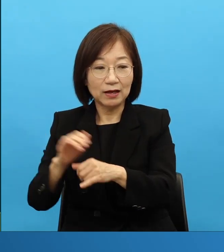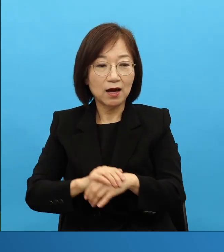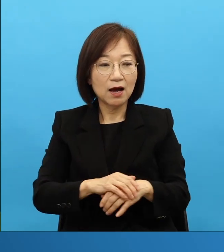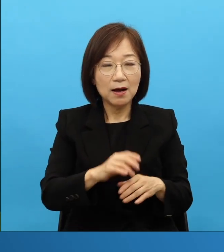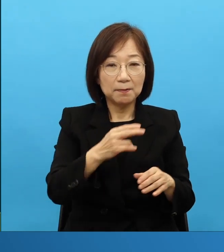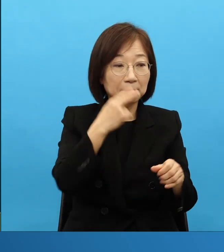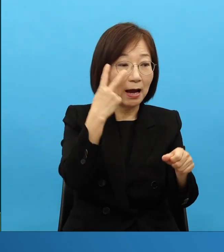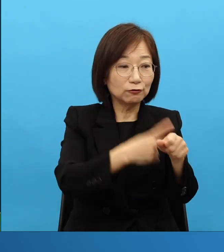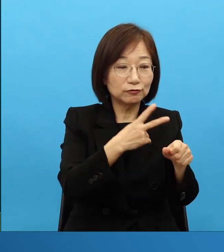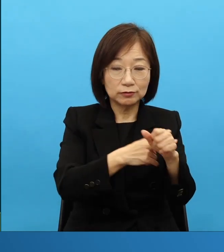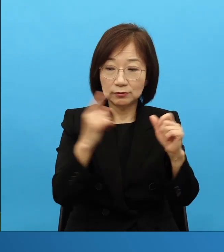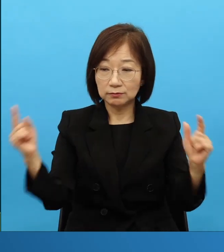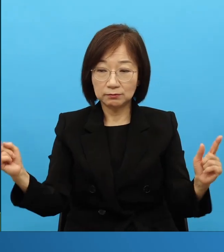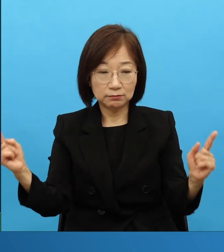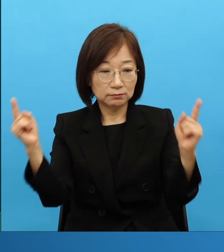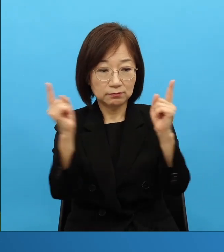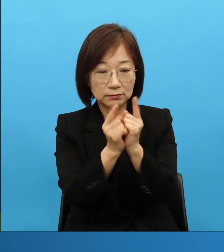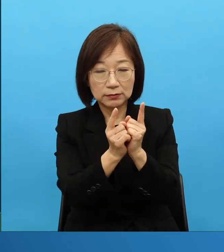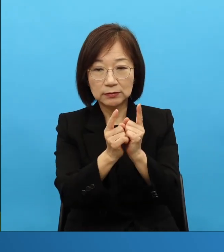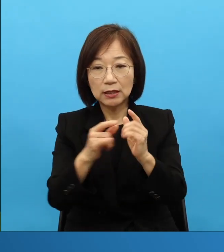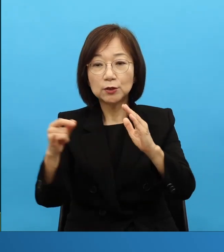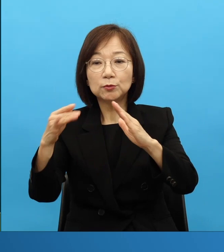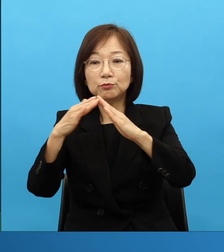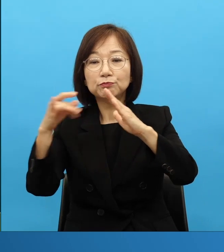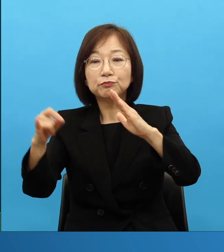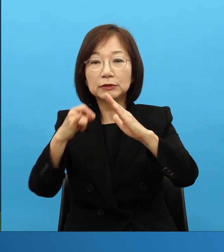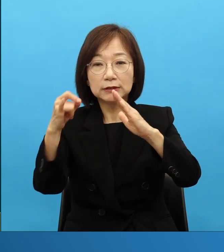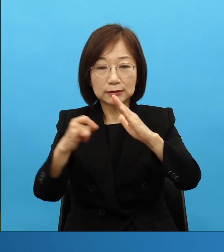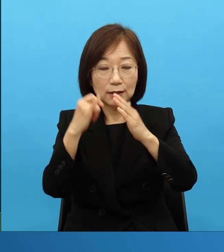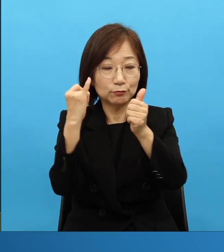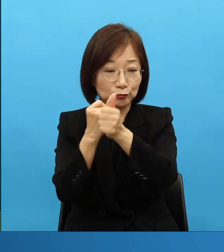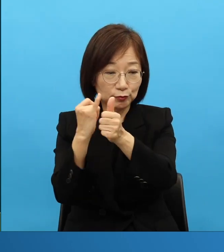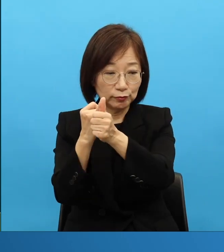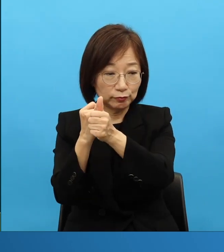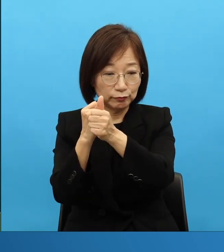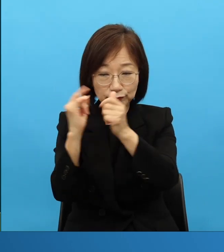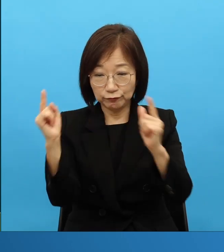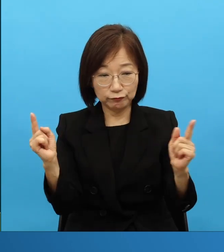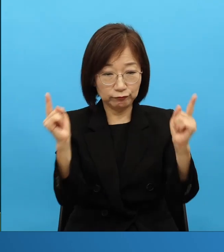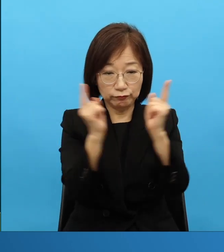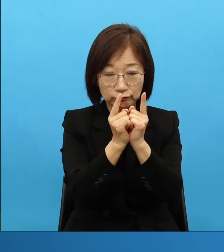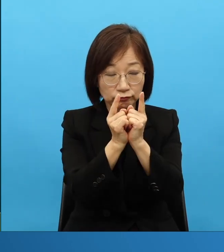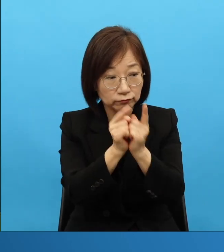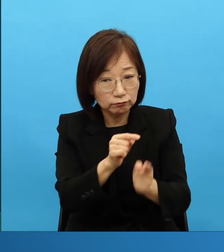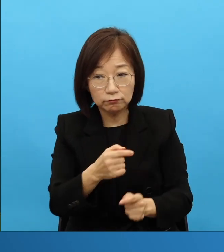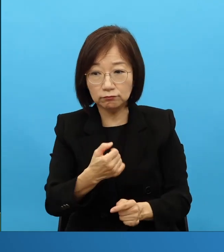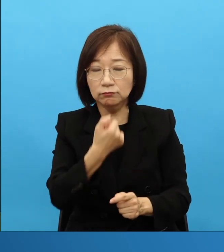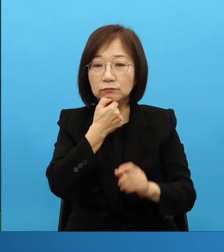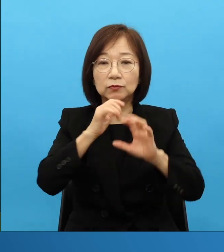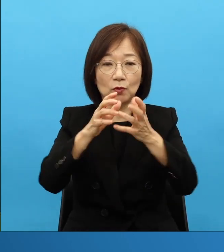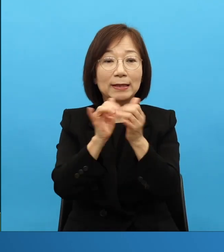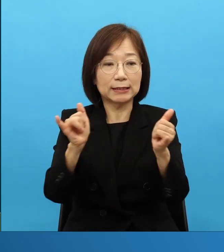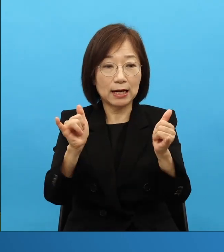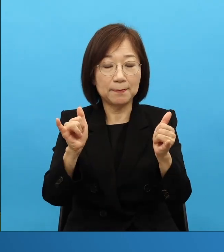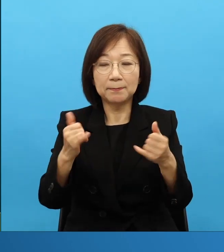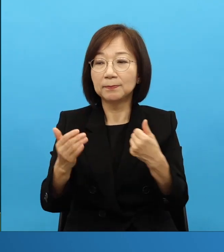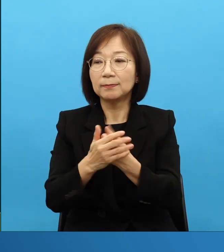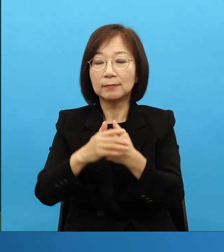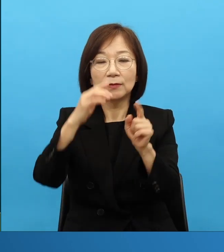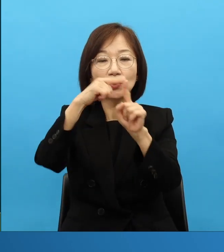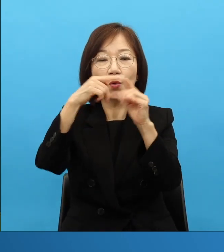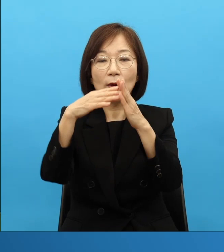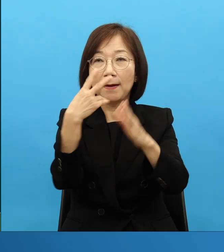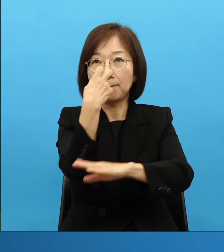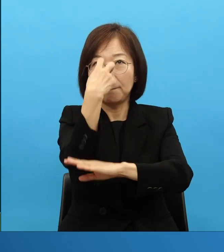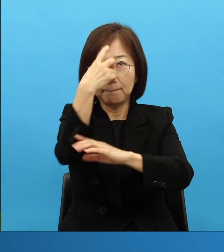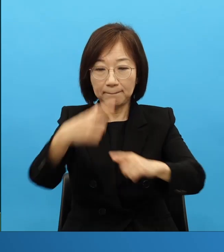만났는데 로마 사람이야. And the crucial point in Paul's life, he met Priscilla Aquila, the Romans. 자, 교회 망대가 만들기 시작한 겁니다. The church partisan 얼마나